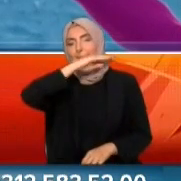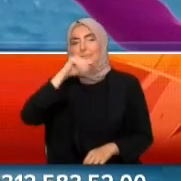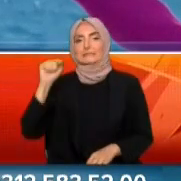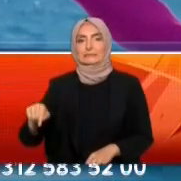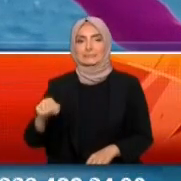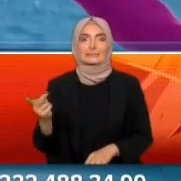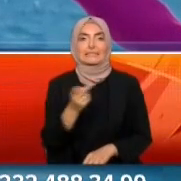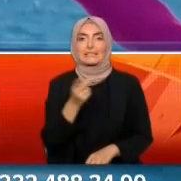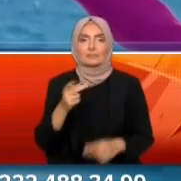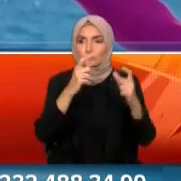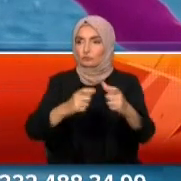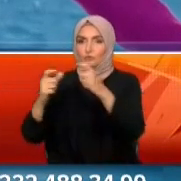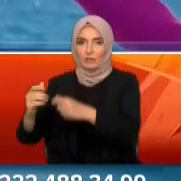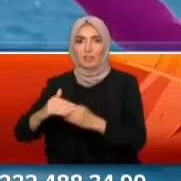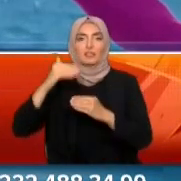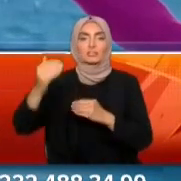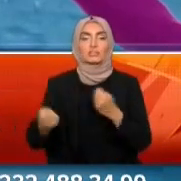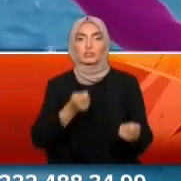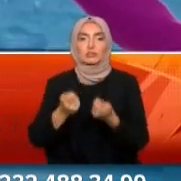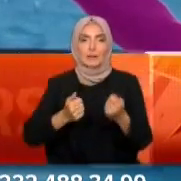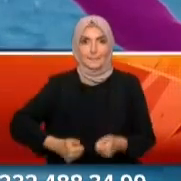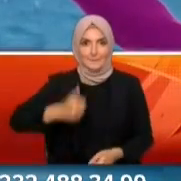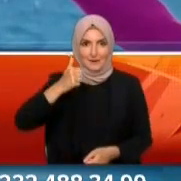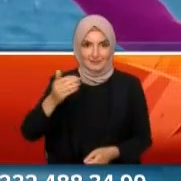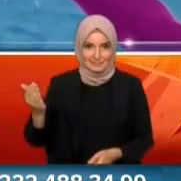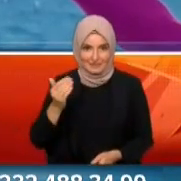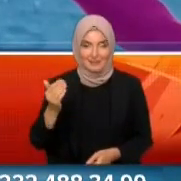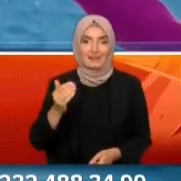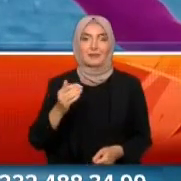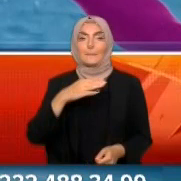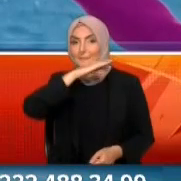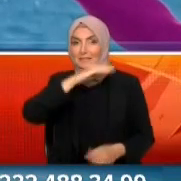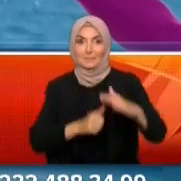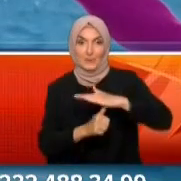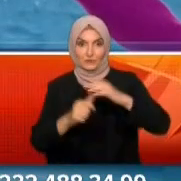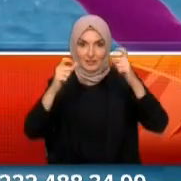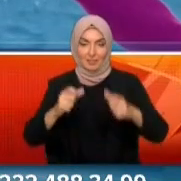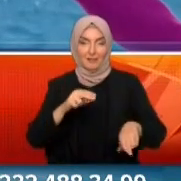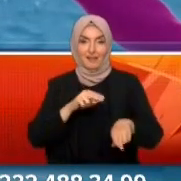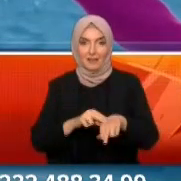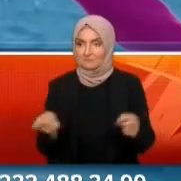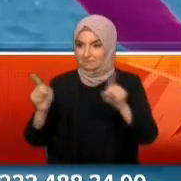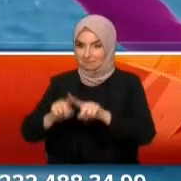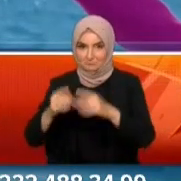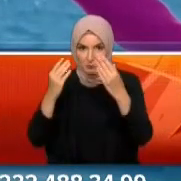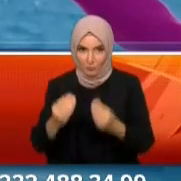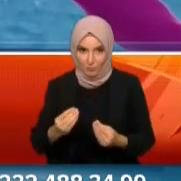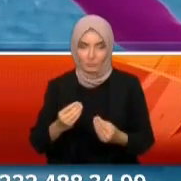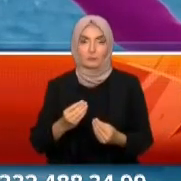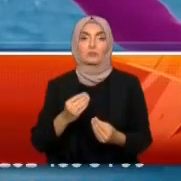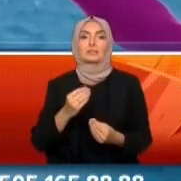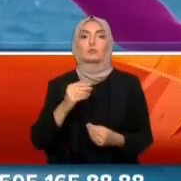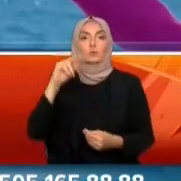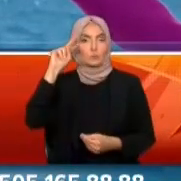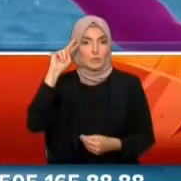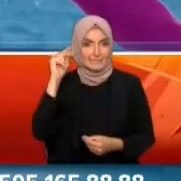bakanları Kahire'de bir araya geldi. Deniz sınırı anlaşması imzaladı. Ancak şöyle bir sorun var. Bu iki ülkenin yani Yunanistan ve